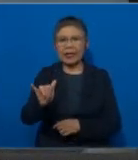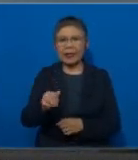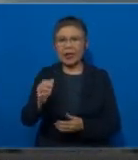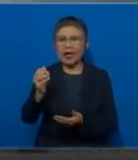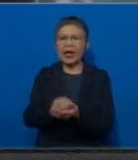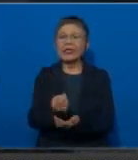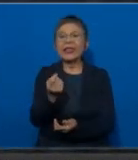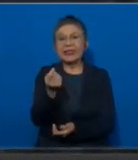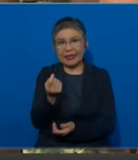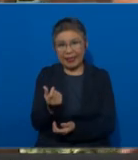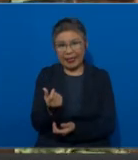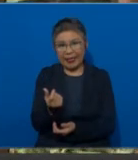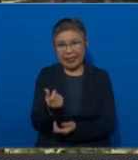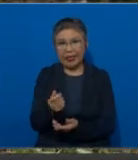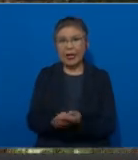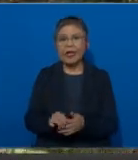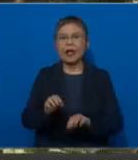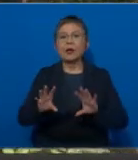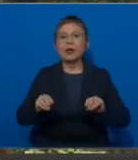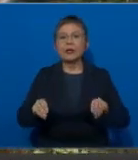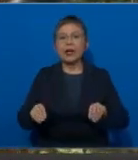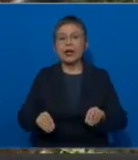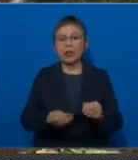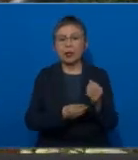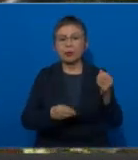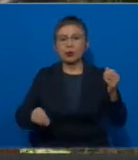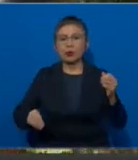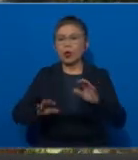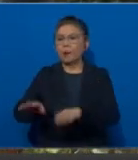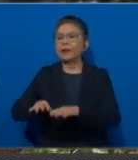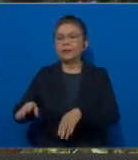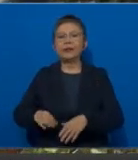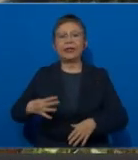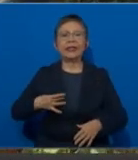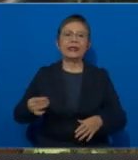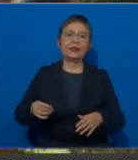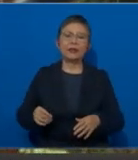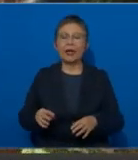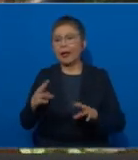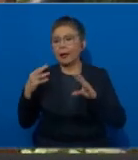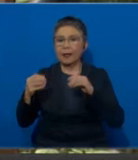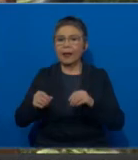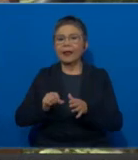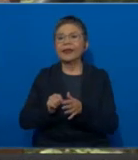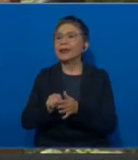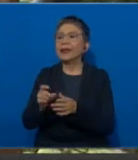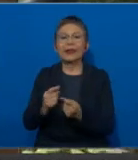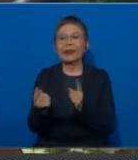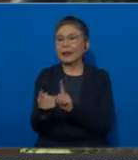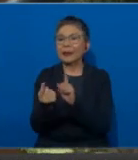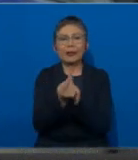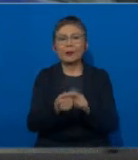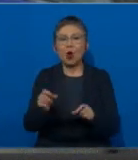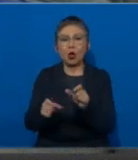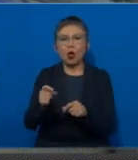tidak seberapa. Dan pekerjaannya hanya menjadi pengurus mobil operasional dan juga berinteraksi dengan pasien ODGJ. Saya